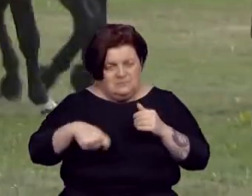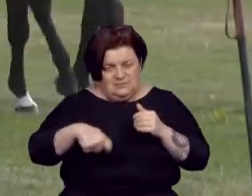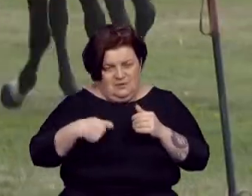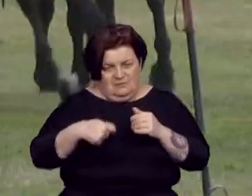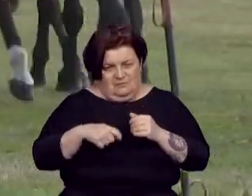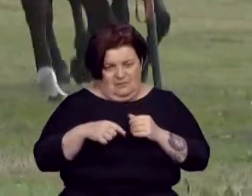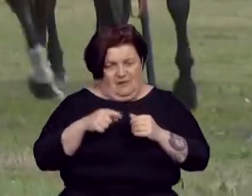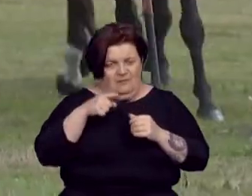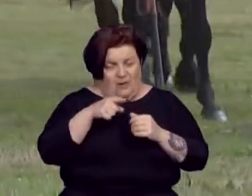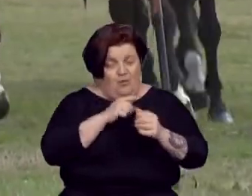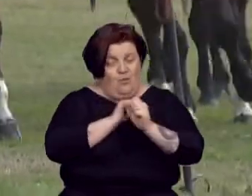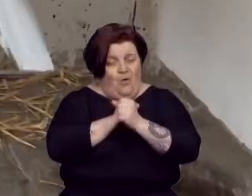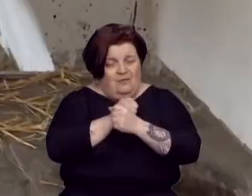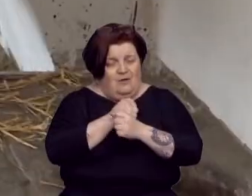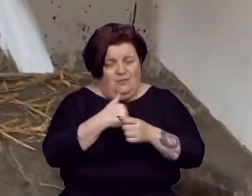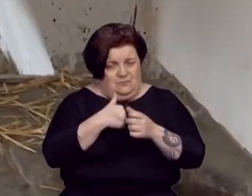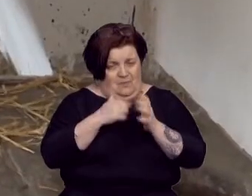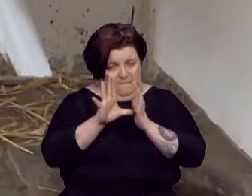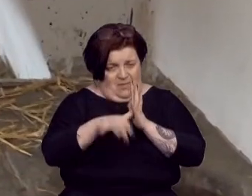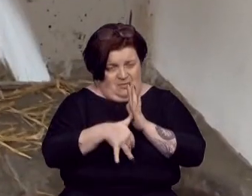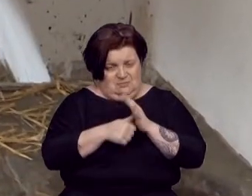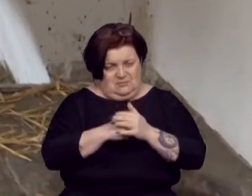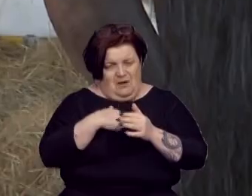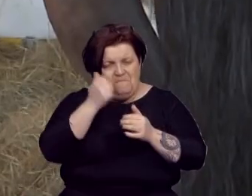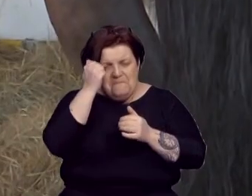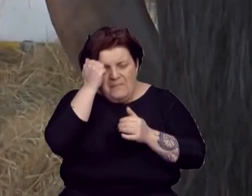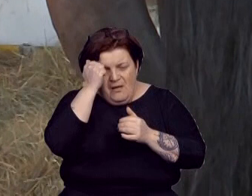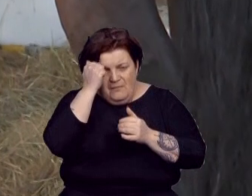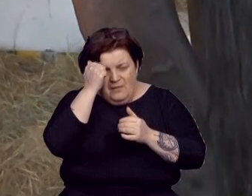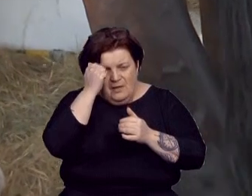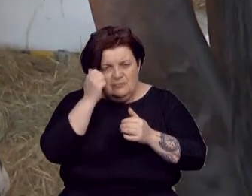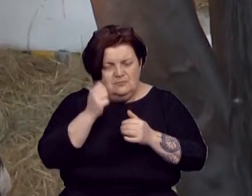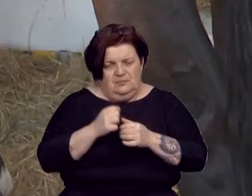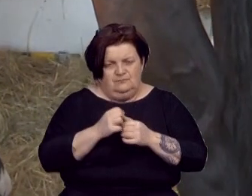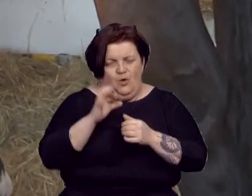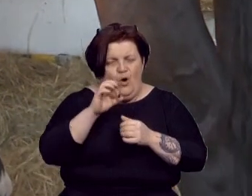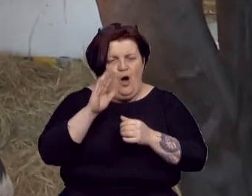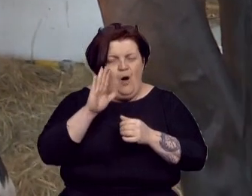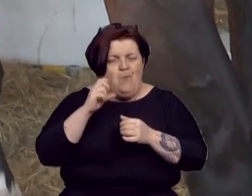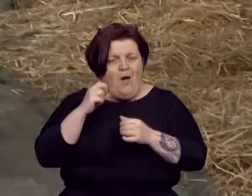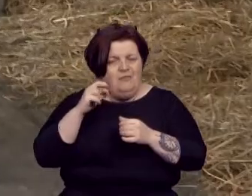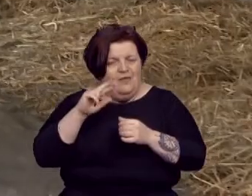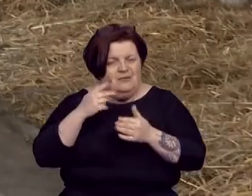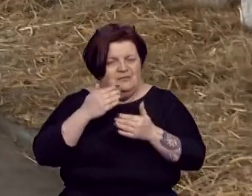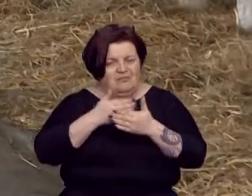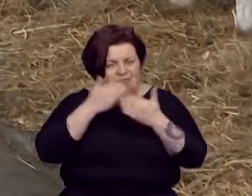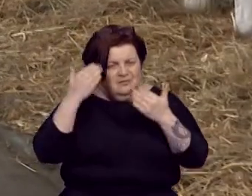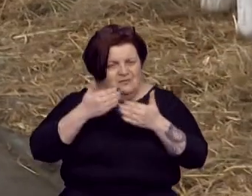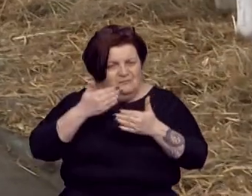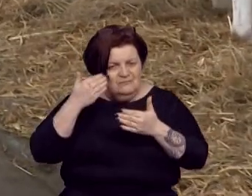prezydenta tego ukochanego mojego miasta. Pamięć o bohaterach tamtych dni,